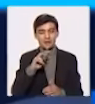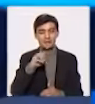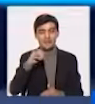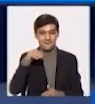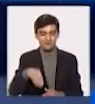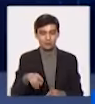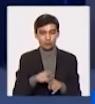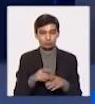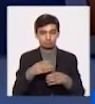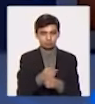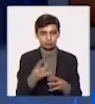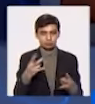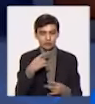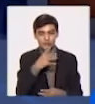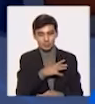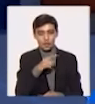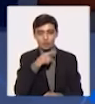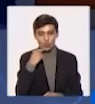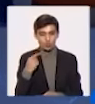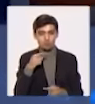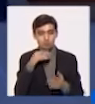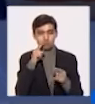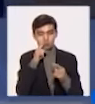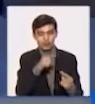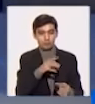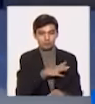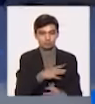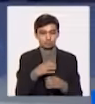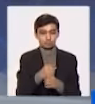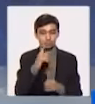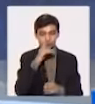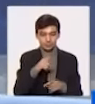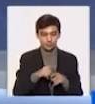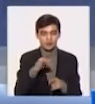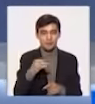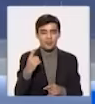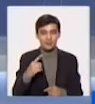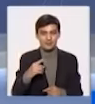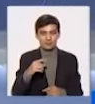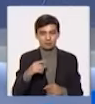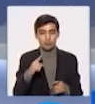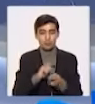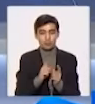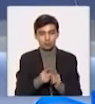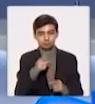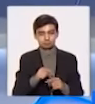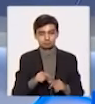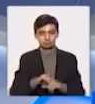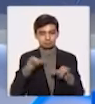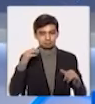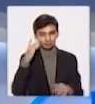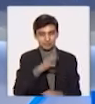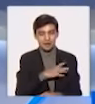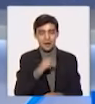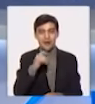азайтайық дегенге Ресей көнбей қойды. Керісінше, 1 сәуірден бастап олар өндірісті ұлғайтпақшы. Ал Ресейдің мұнысына наразы